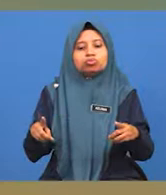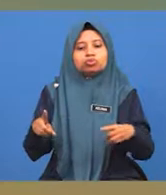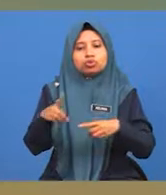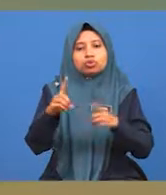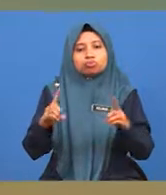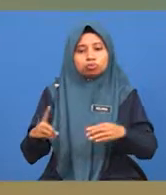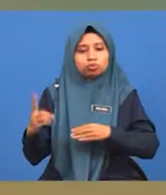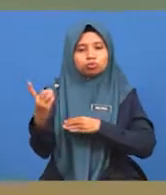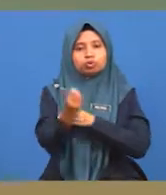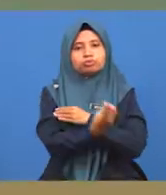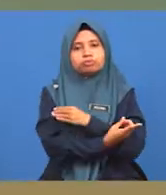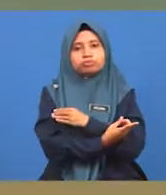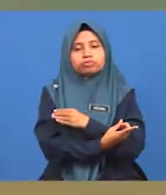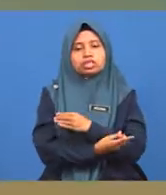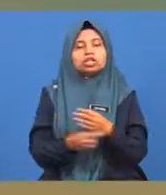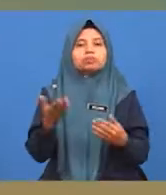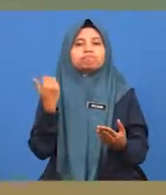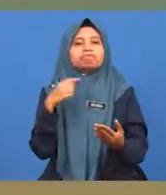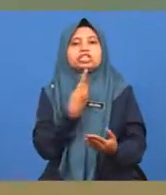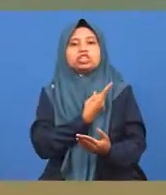Mari kita uji minda pula.